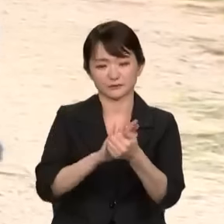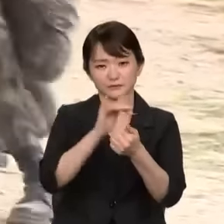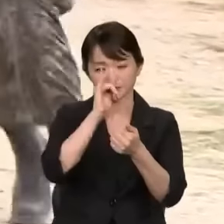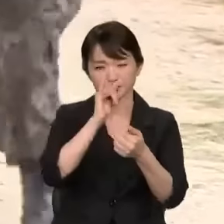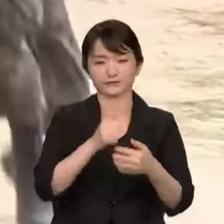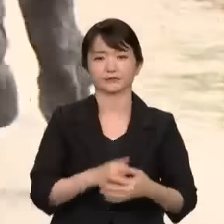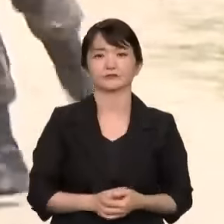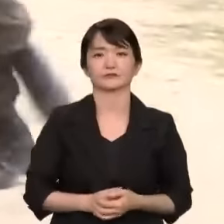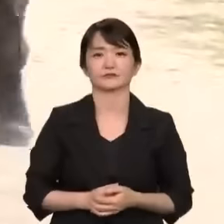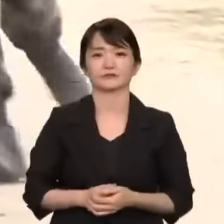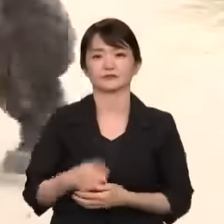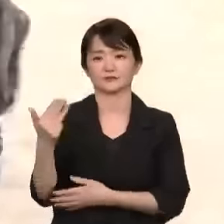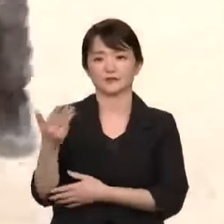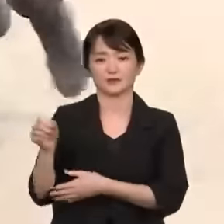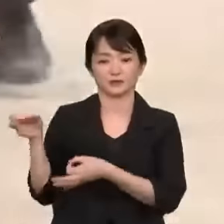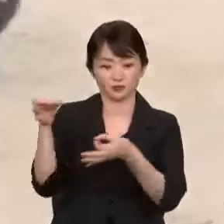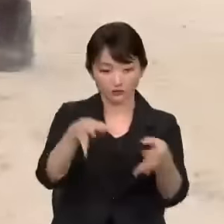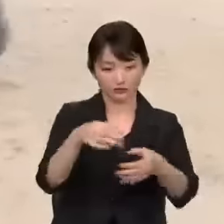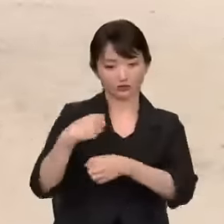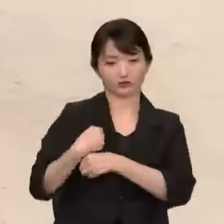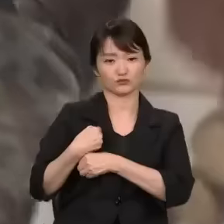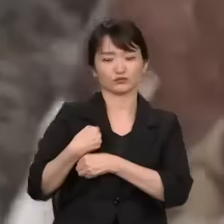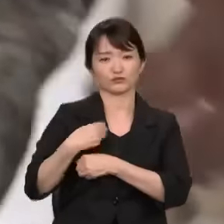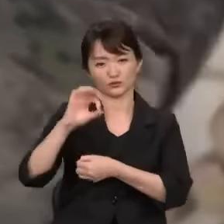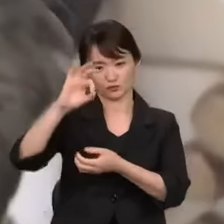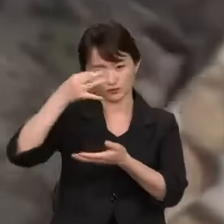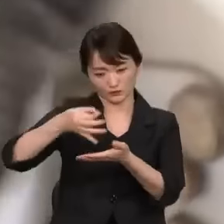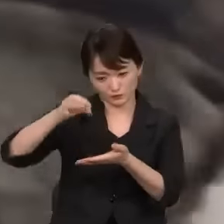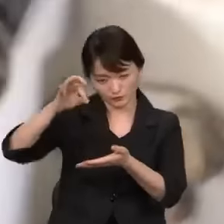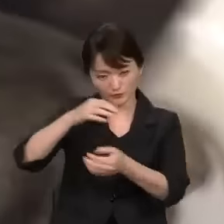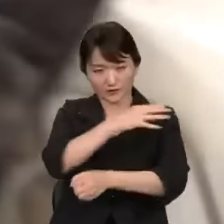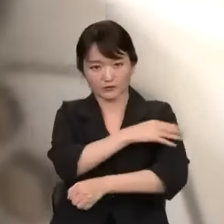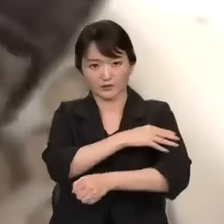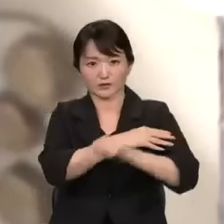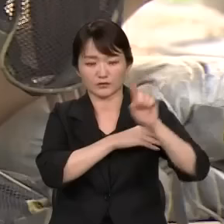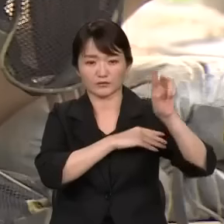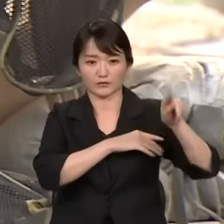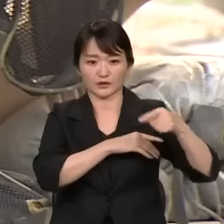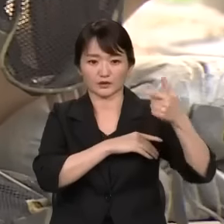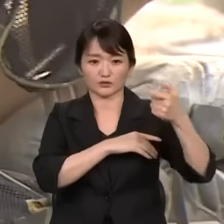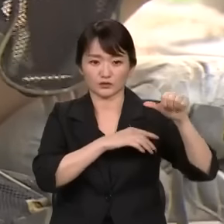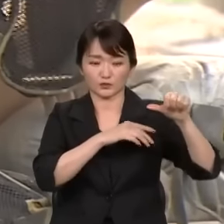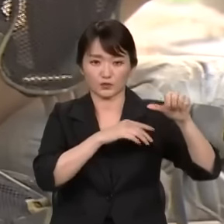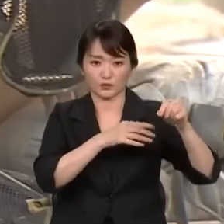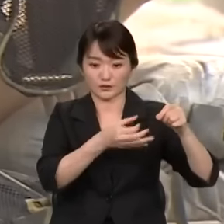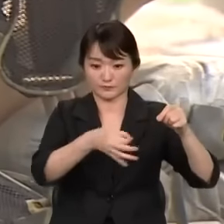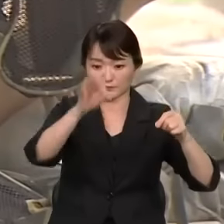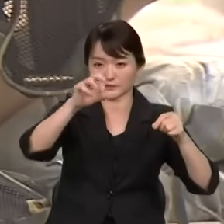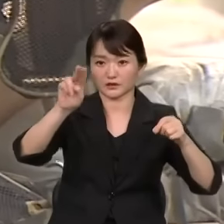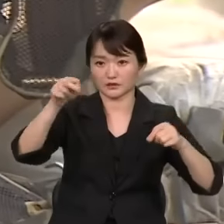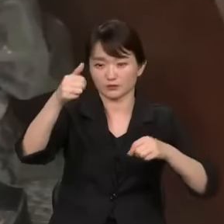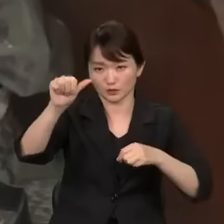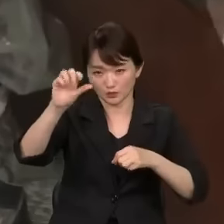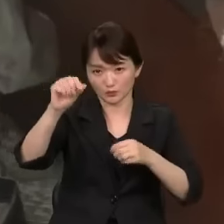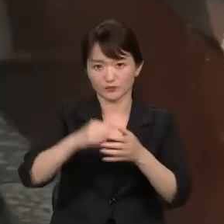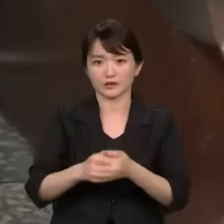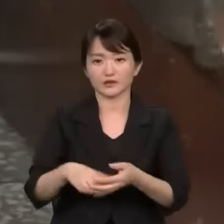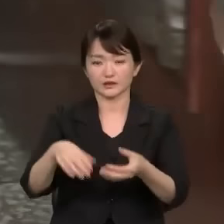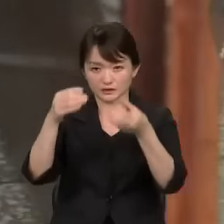들여 군병사 월급도 올립니다 병장 월급은 165만 원에서 205만 원으로 늘어나고 초임 하사도 수당까지